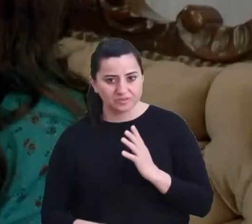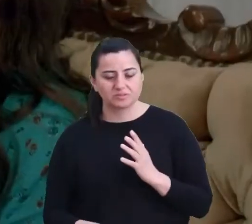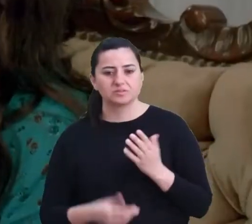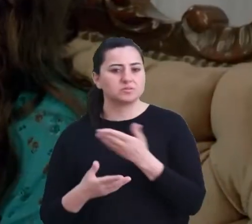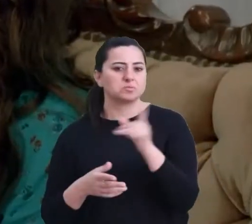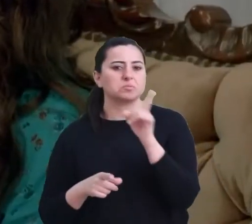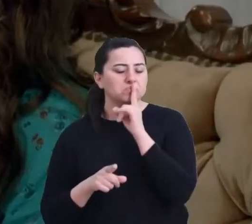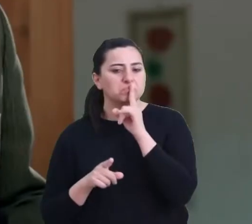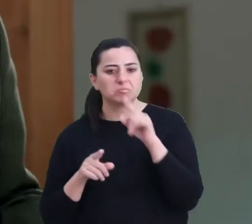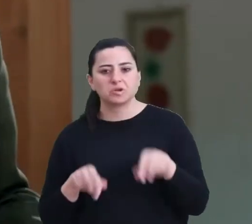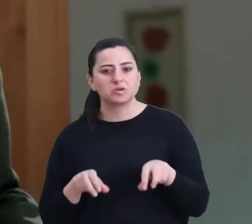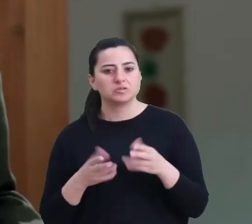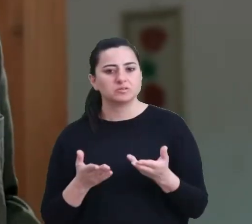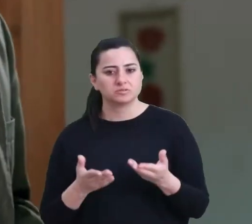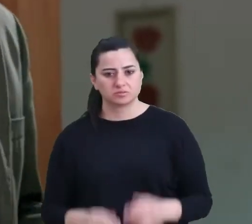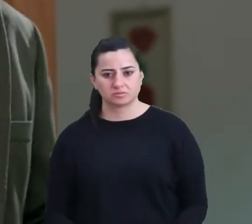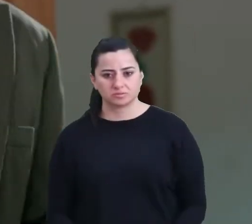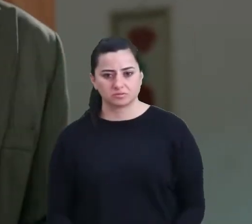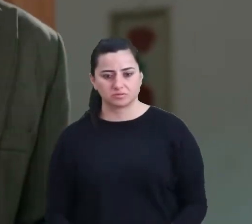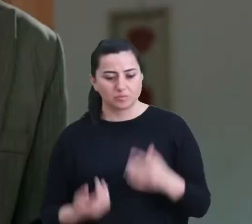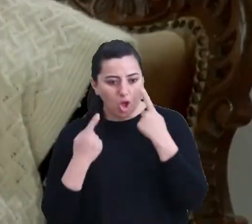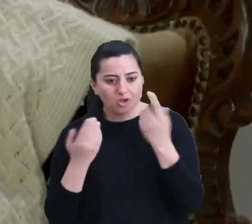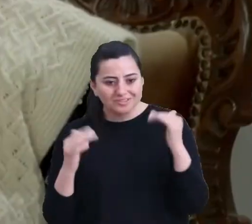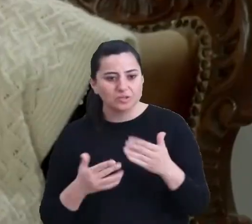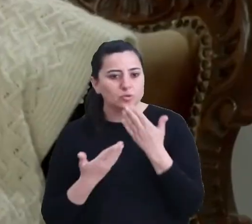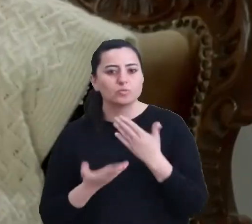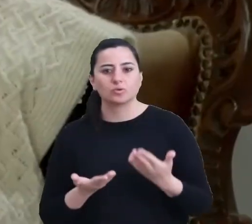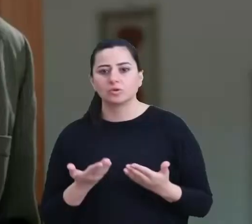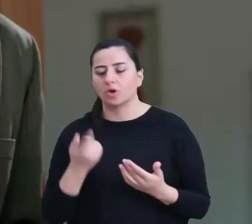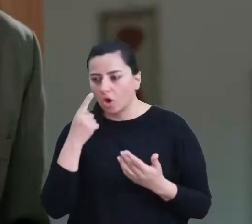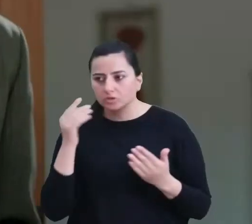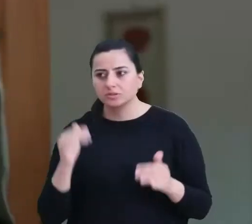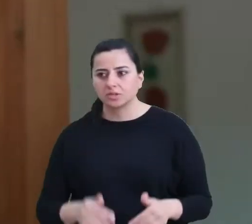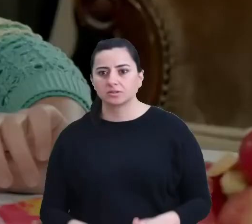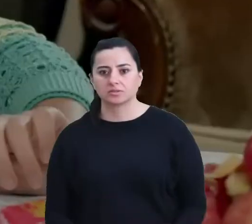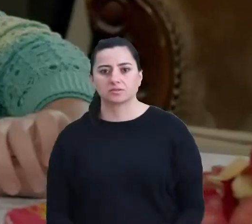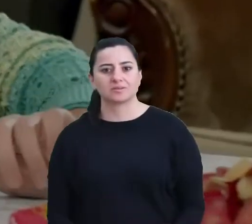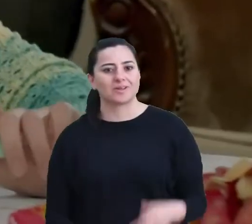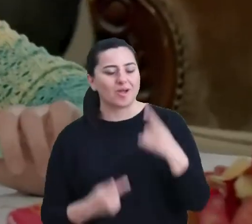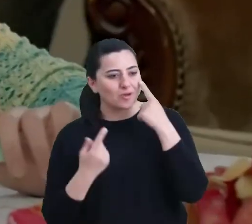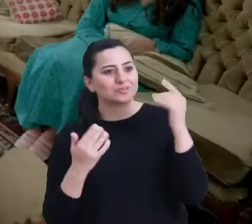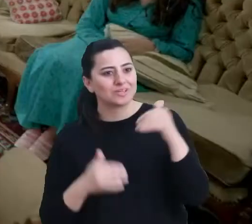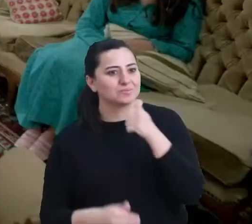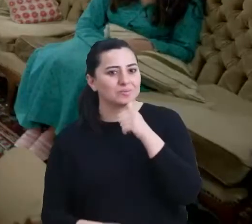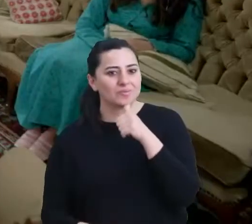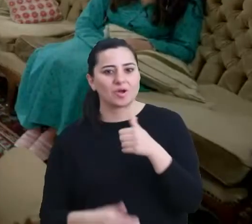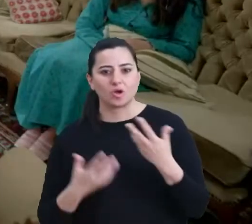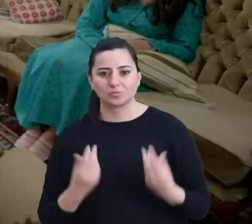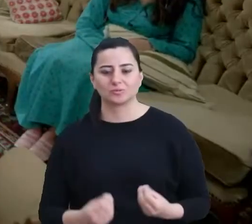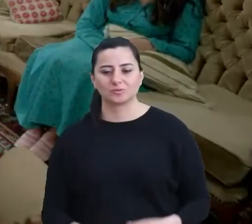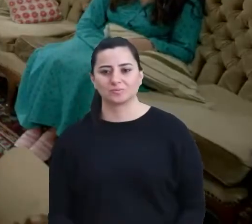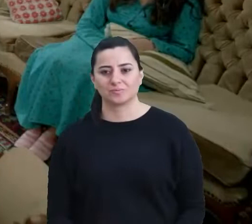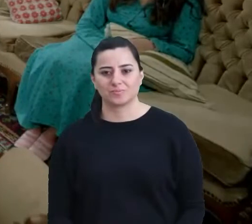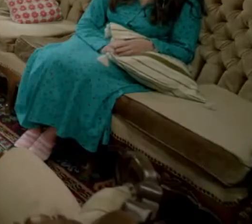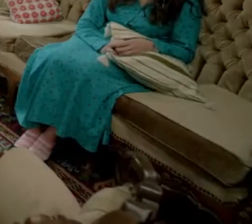Korktular. Niye böyle baykuş gibi oturdunuz baygın baygın? Bir hoş geldin yok mu ya? Hoş geldin Hicabi. Hoş geldin baba. Hoş bulduk,